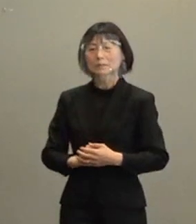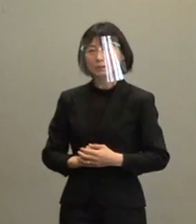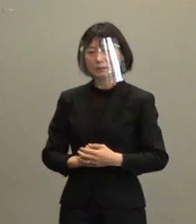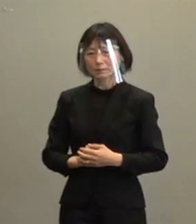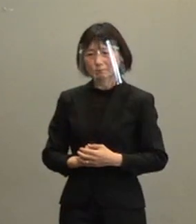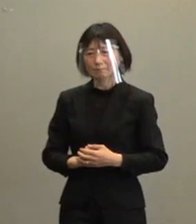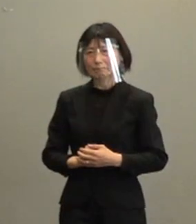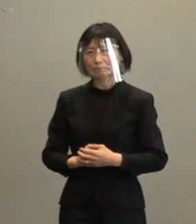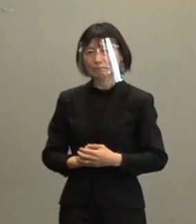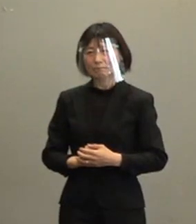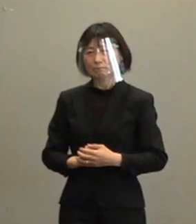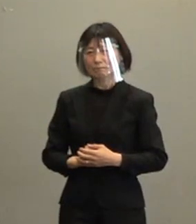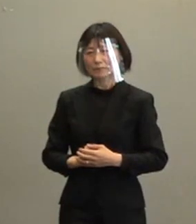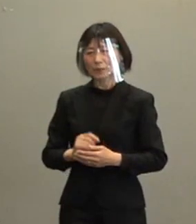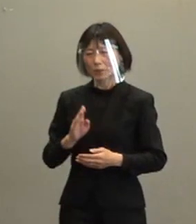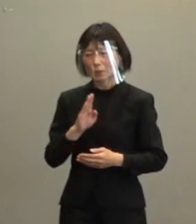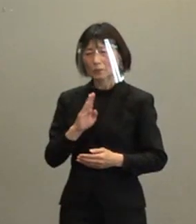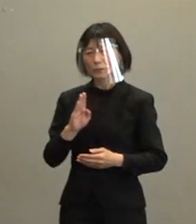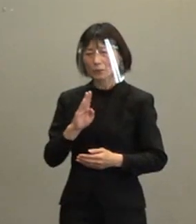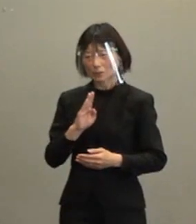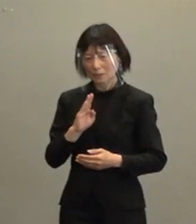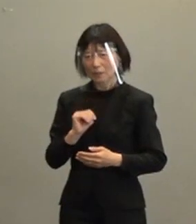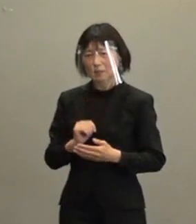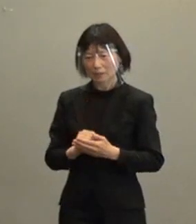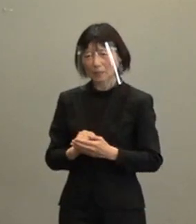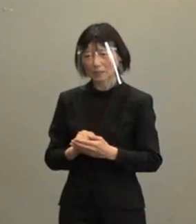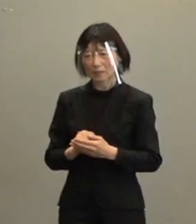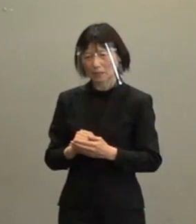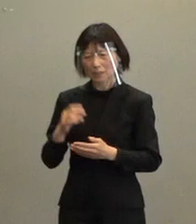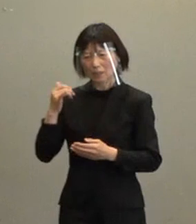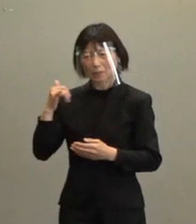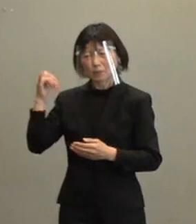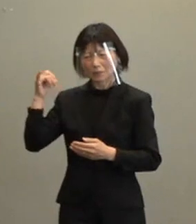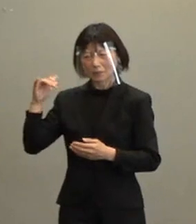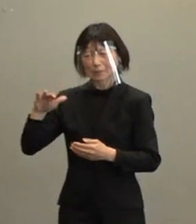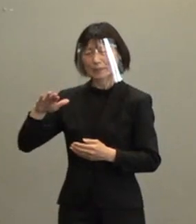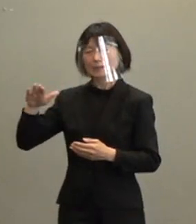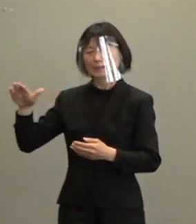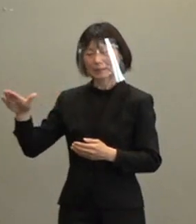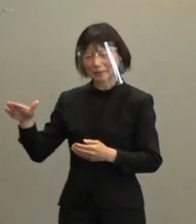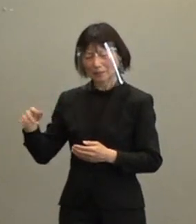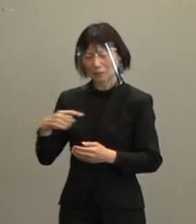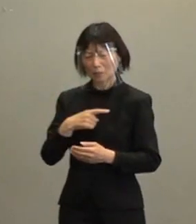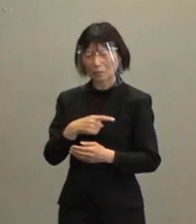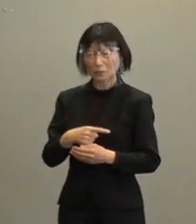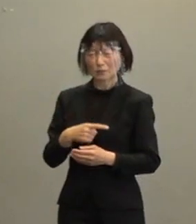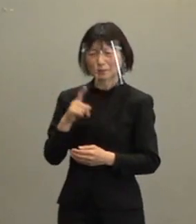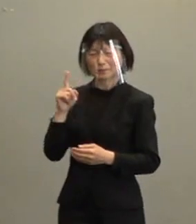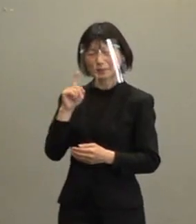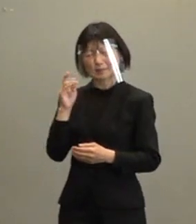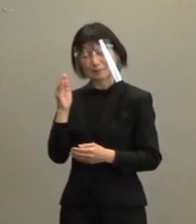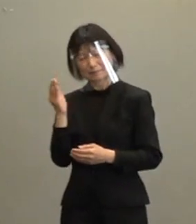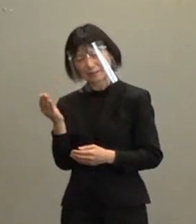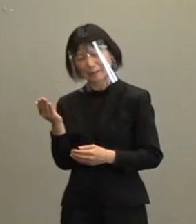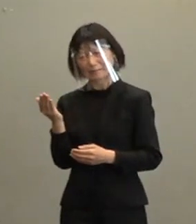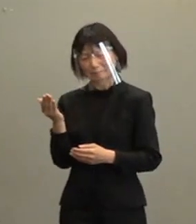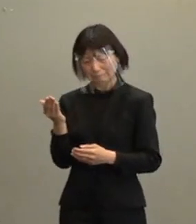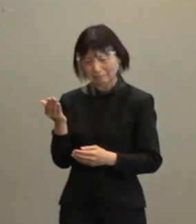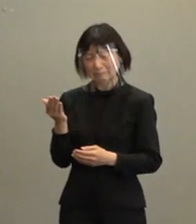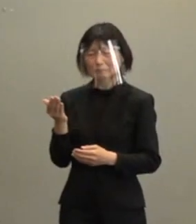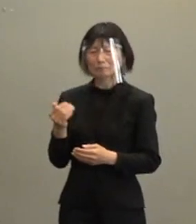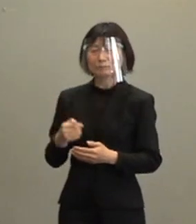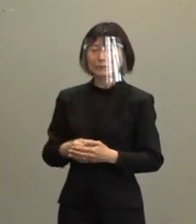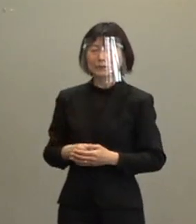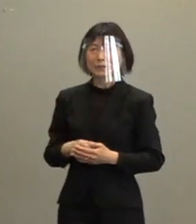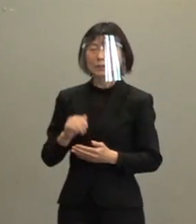に保護者の方々の思いはいかばかりかというふうにお察しをいたします。